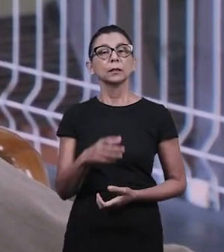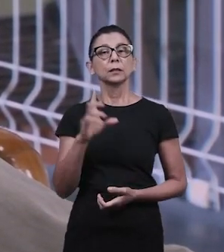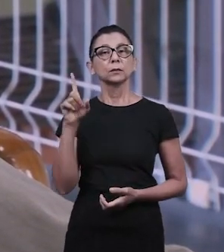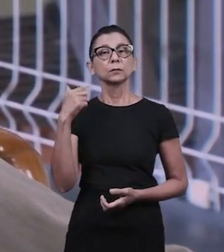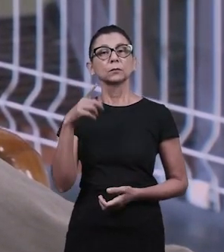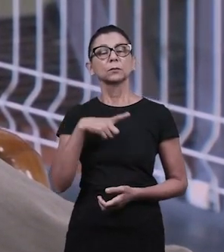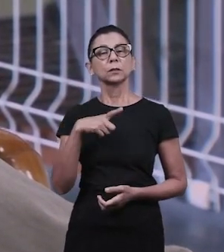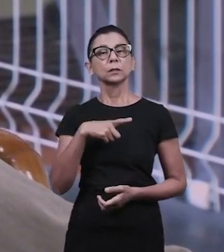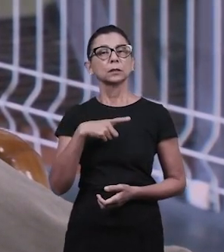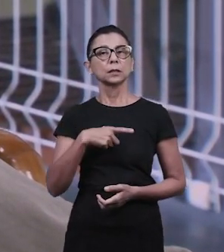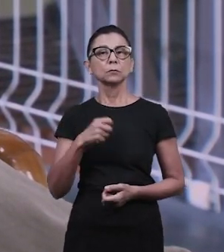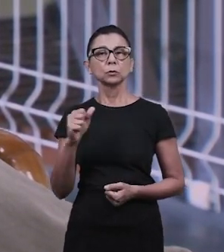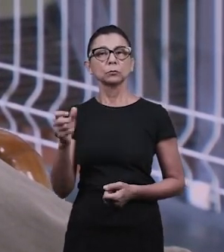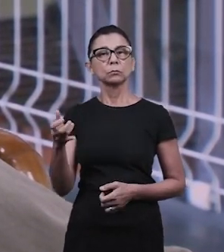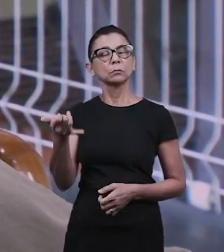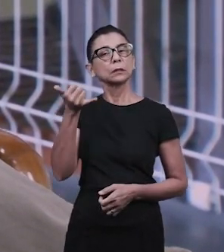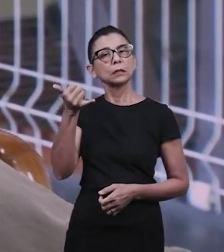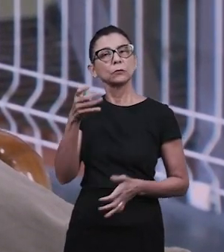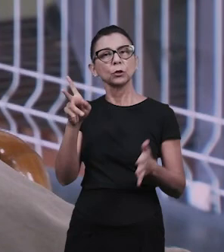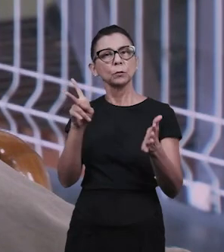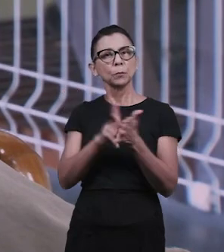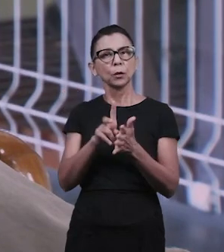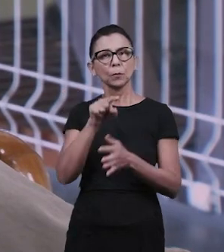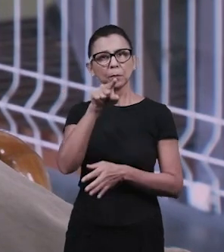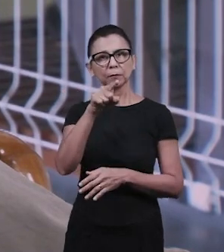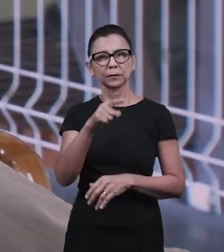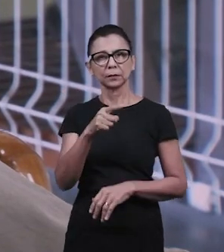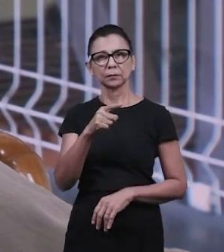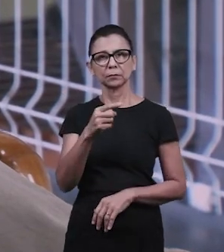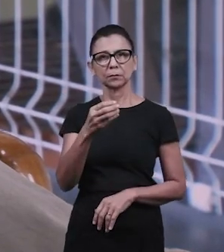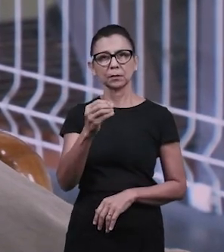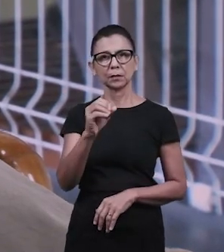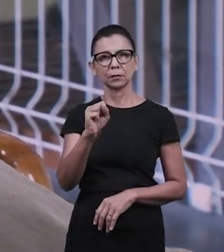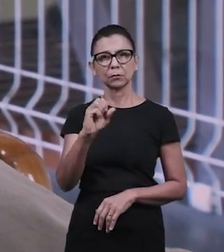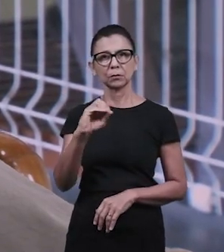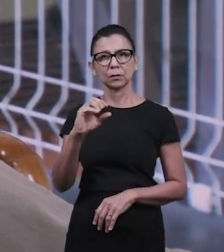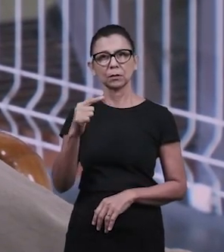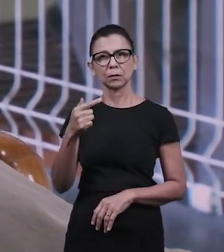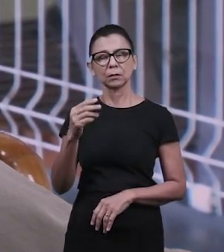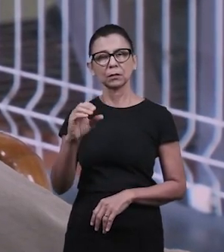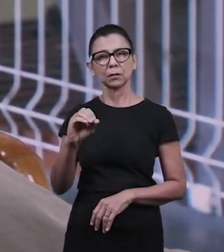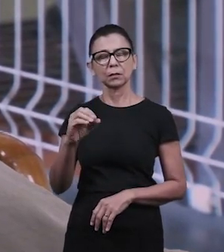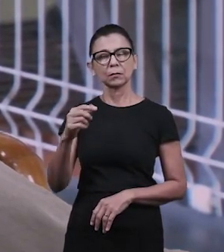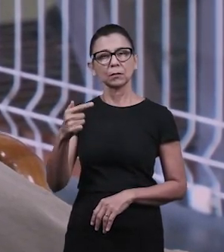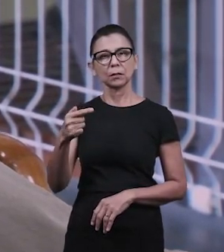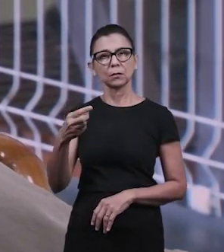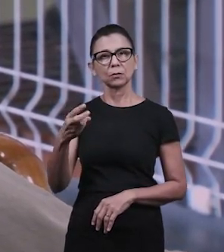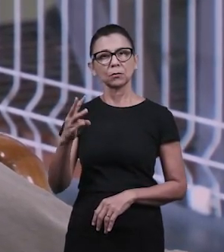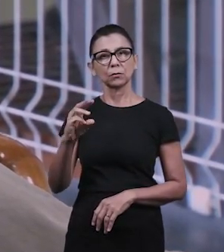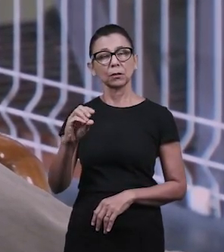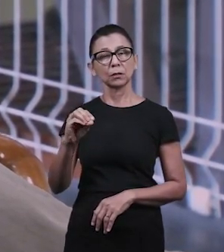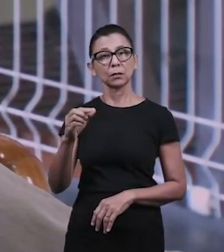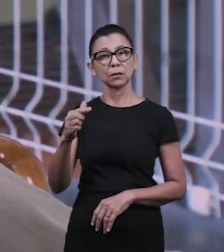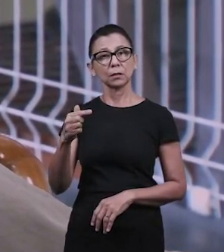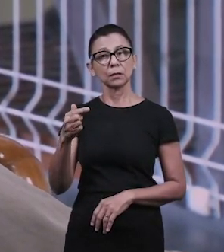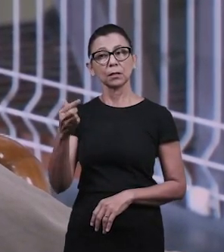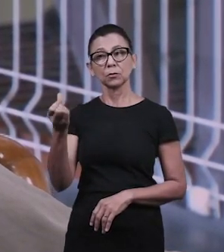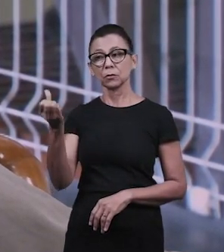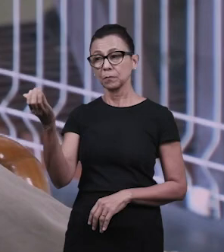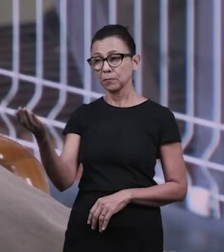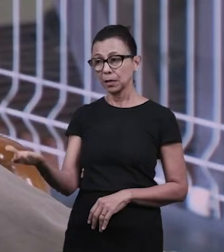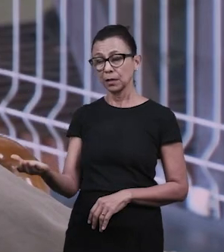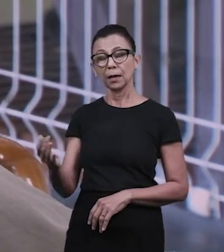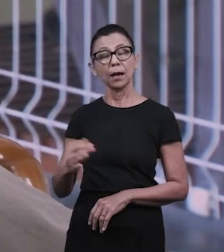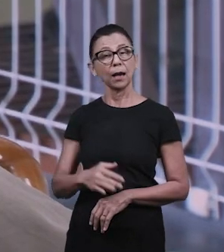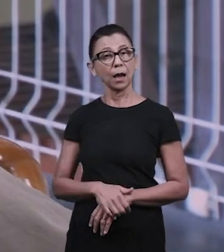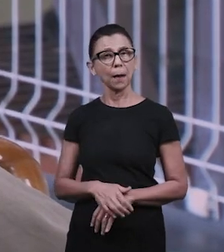Appelez-nous gratuitement n'importe quelle heure de la journée vers ce numéro qui est à l'écran 0800 7 70